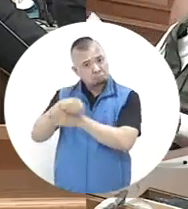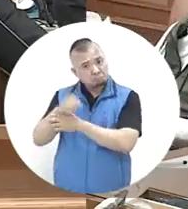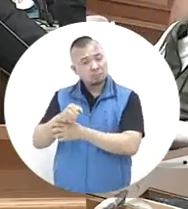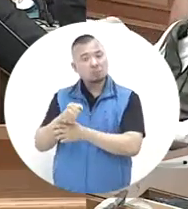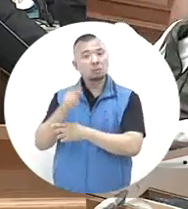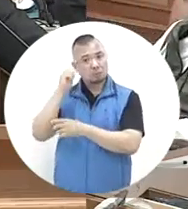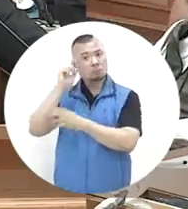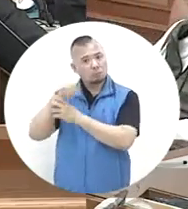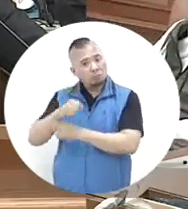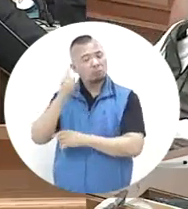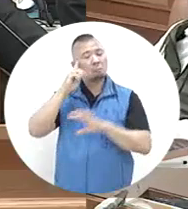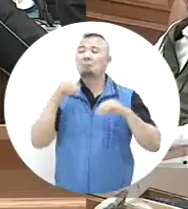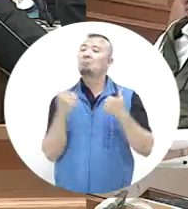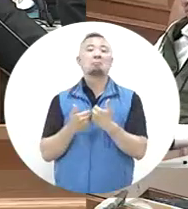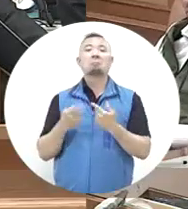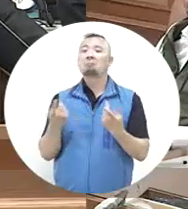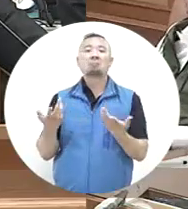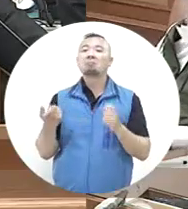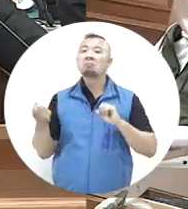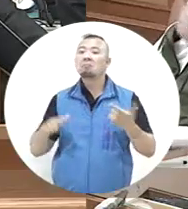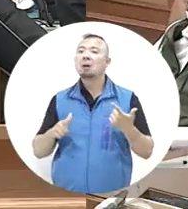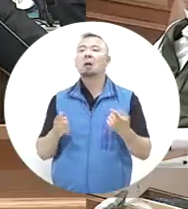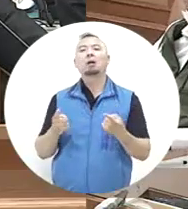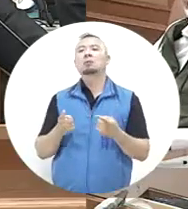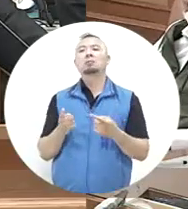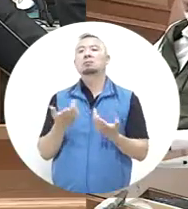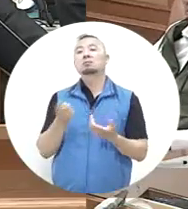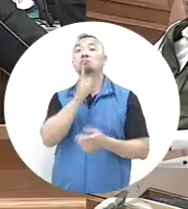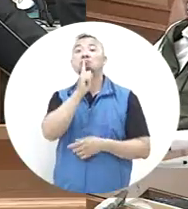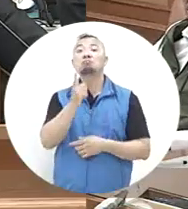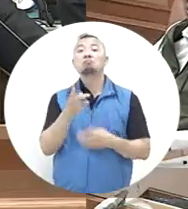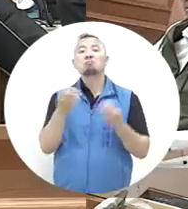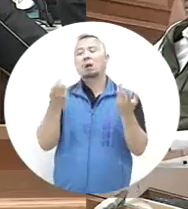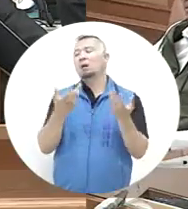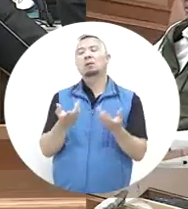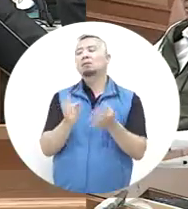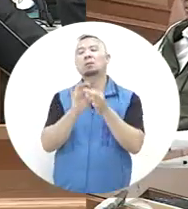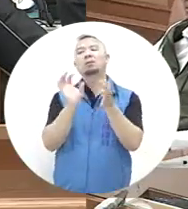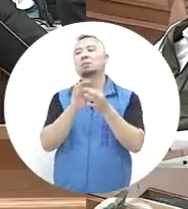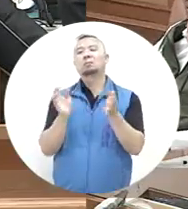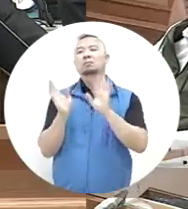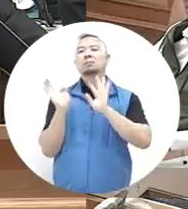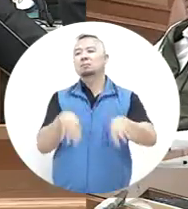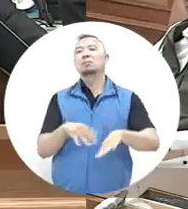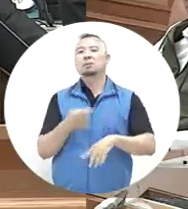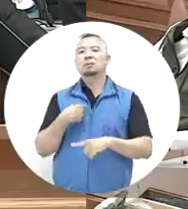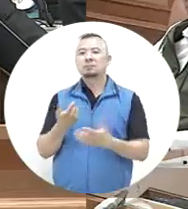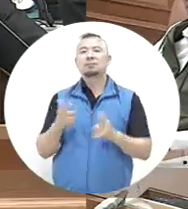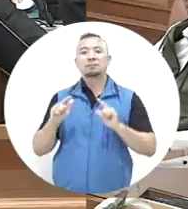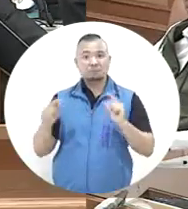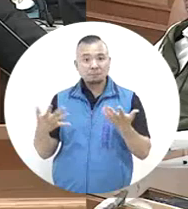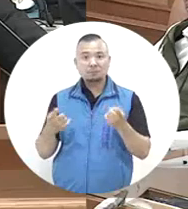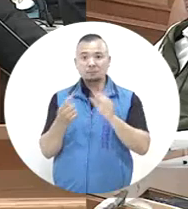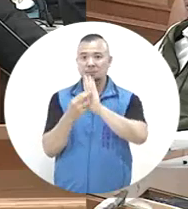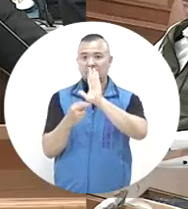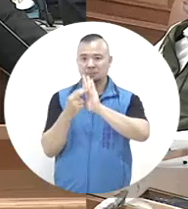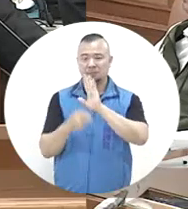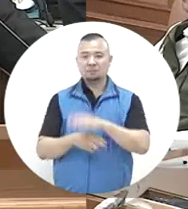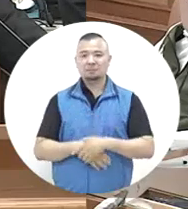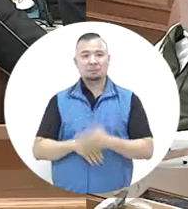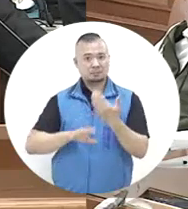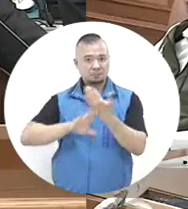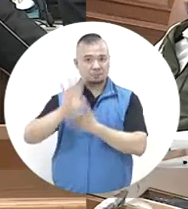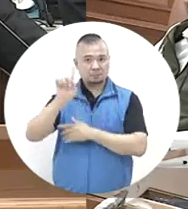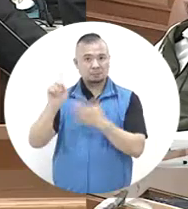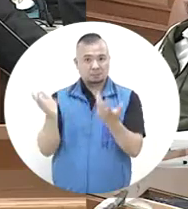认同，或是啊，好啦，不要紧啦，你不要老讲，我大概就这样讲哈。所以我还要问你另外一件事，